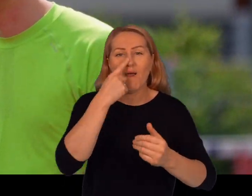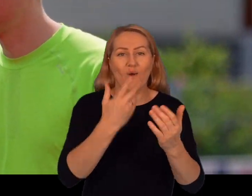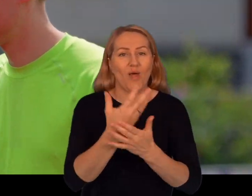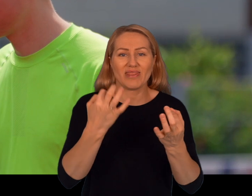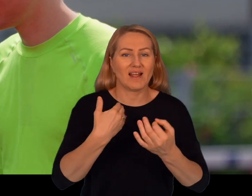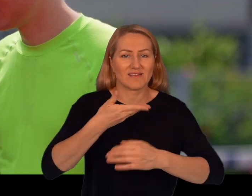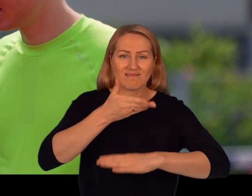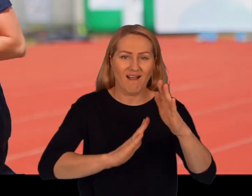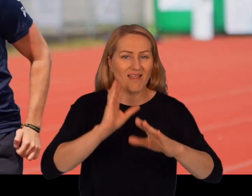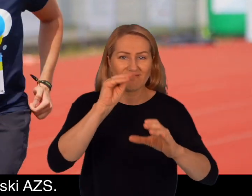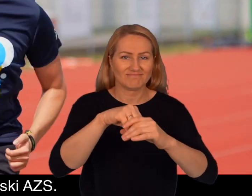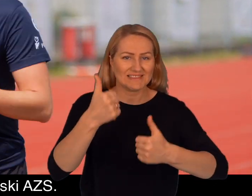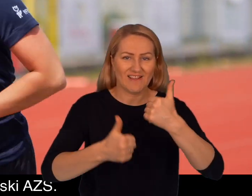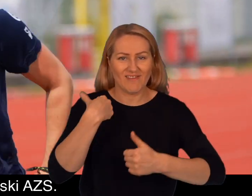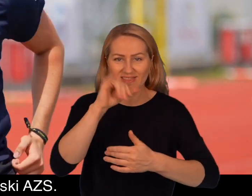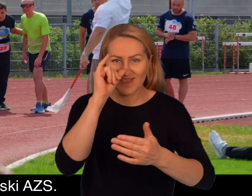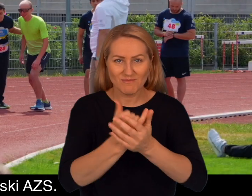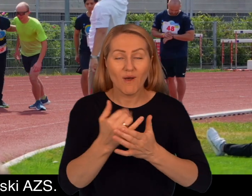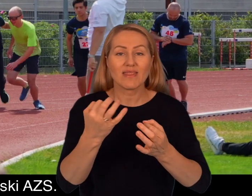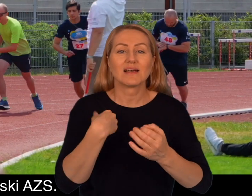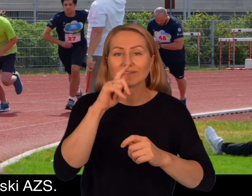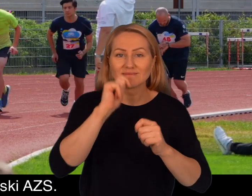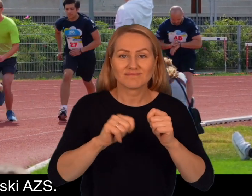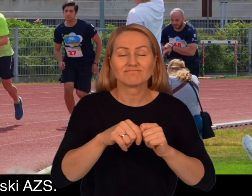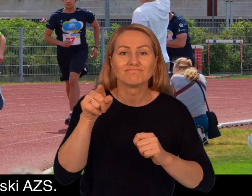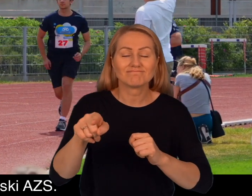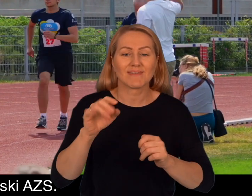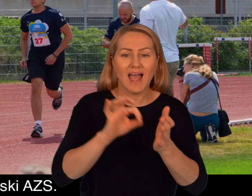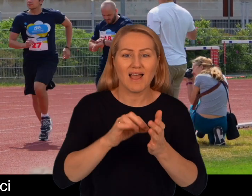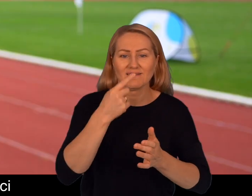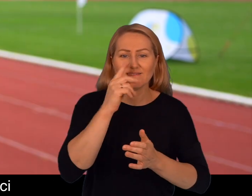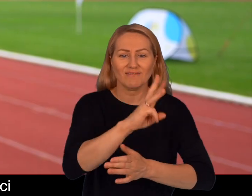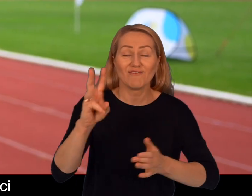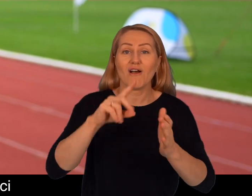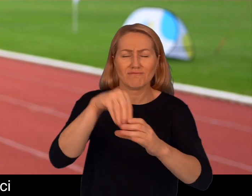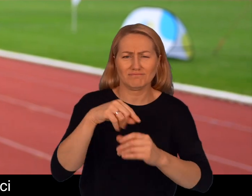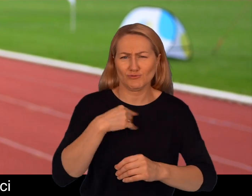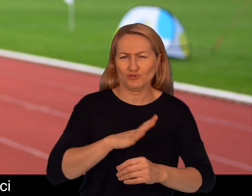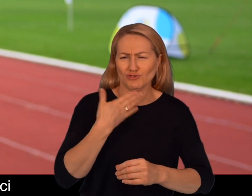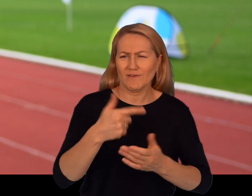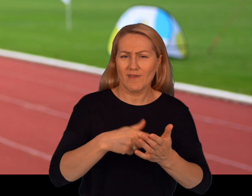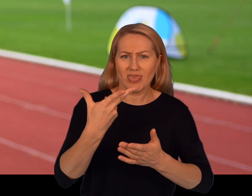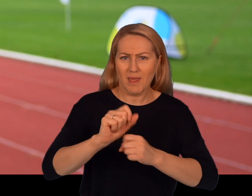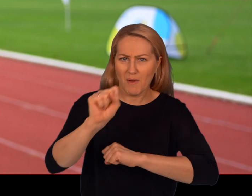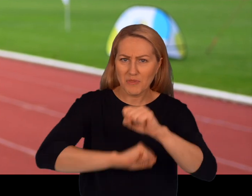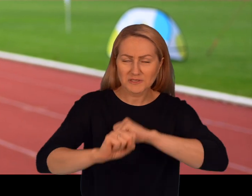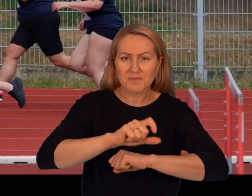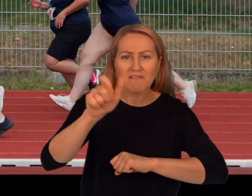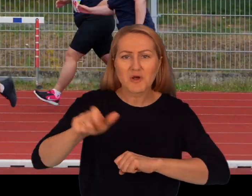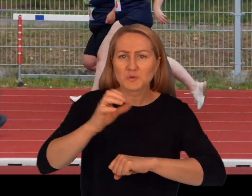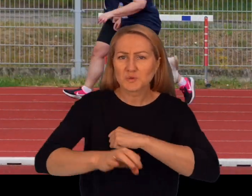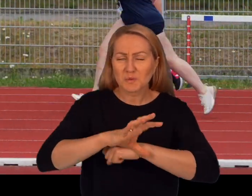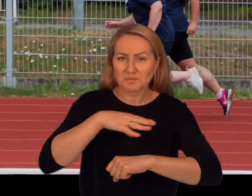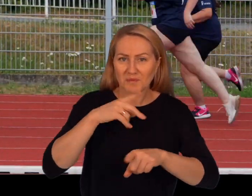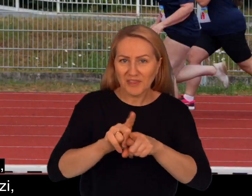że no, nie za bardzo teraz mogę. No i trafiłam właśnie na stronę z impami. Zdziwiłam się trochę, że niepełnosprawni studenci też mogą startować.